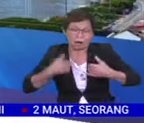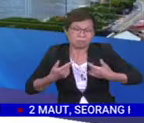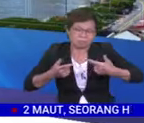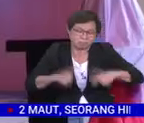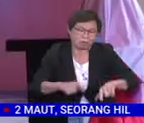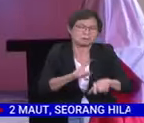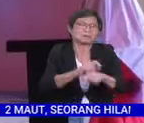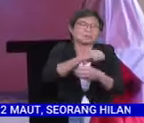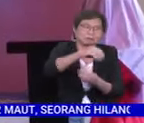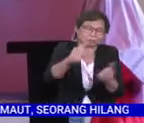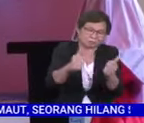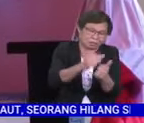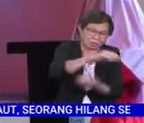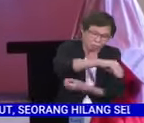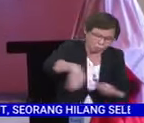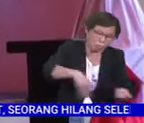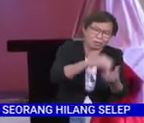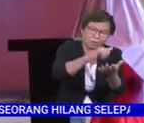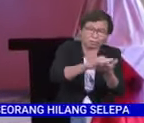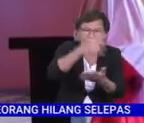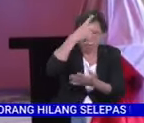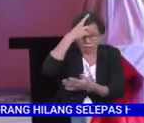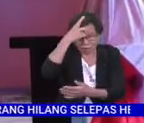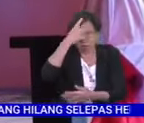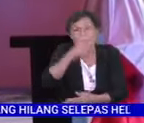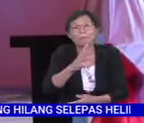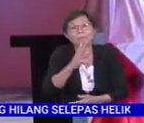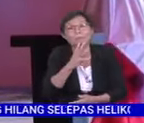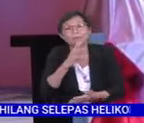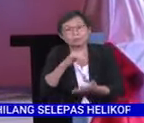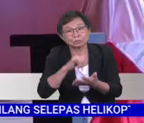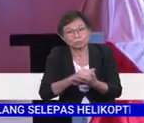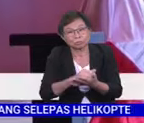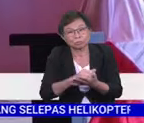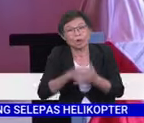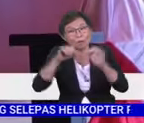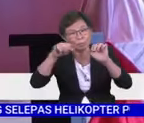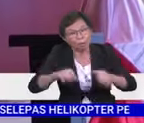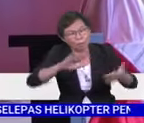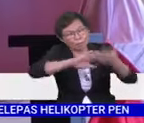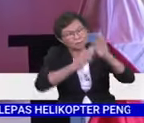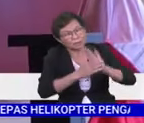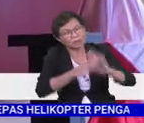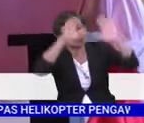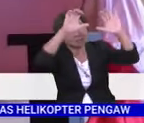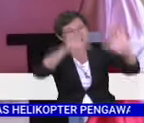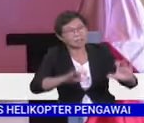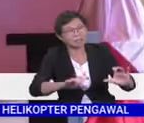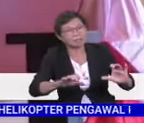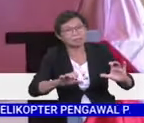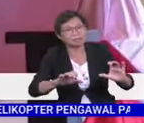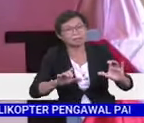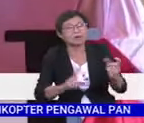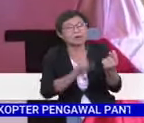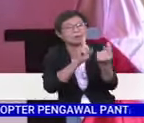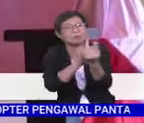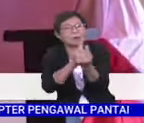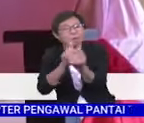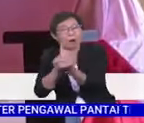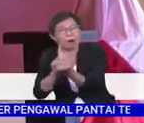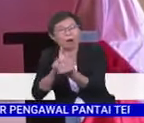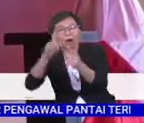Hai Datuk majang Legi berkata ia bukan saja dijadikan wadah pertembungan kepelbagaian